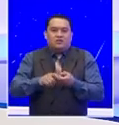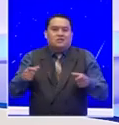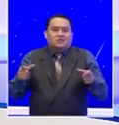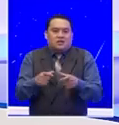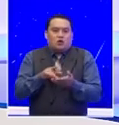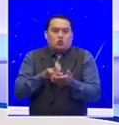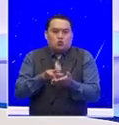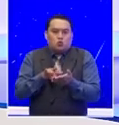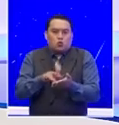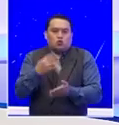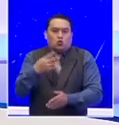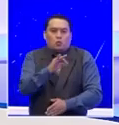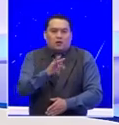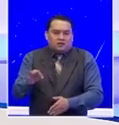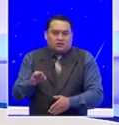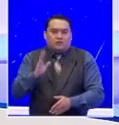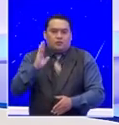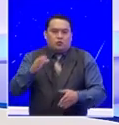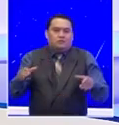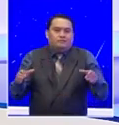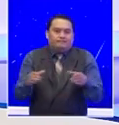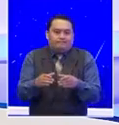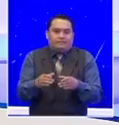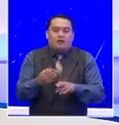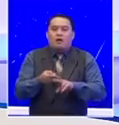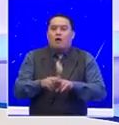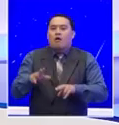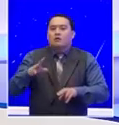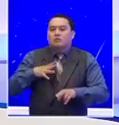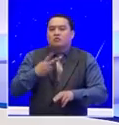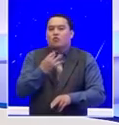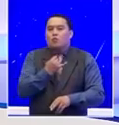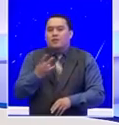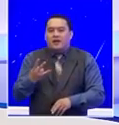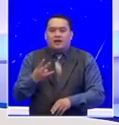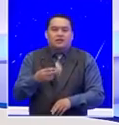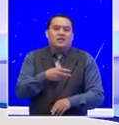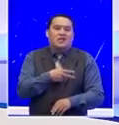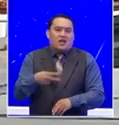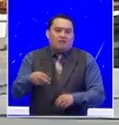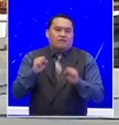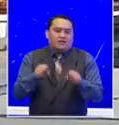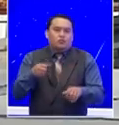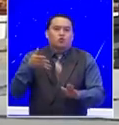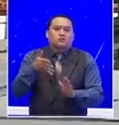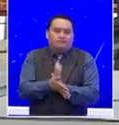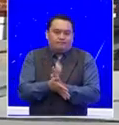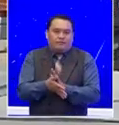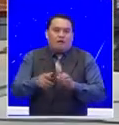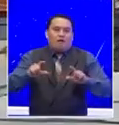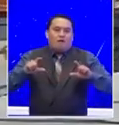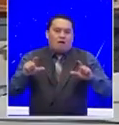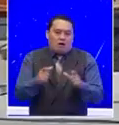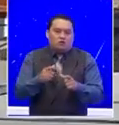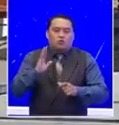сокращение туристического потока на 40%. Сектор может потерять порядка 2 миллиардов евро. Даже когда отменят карантин, ограничительные меры